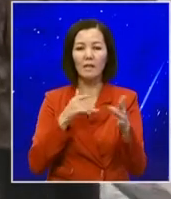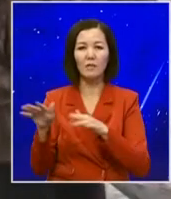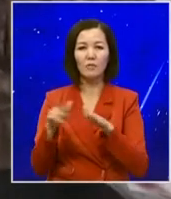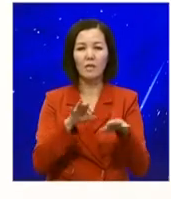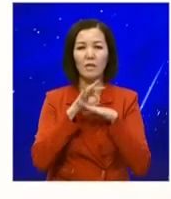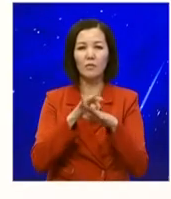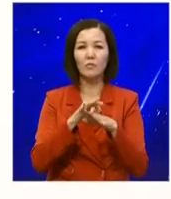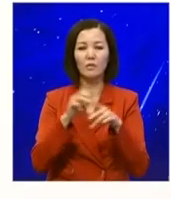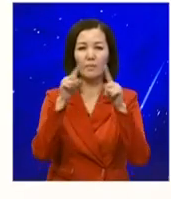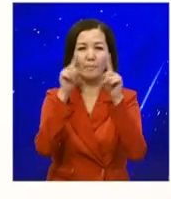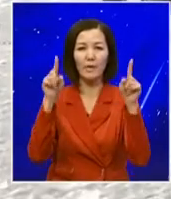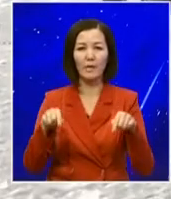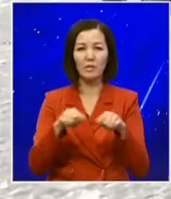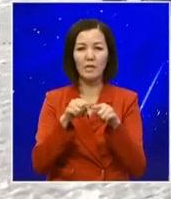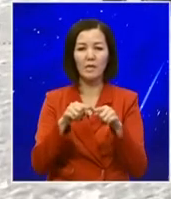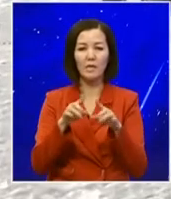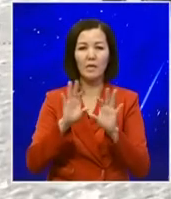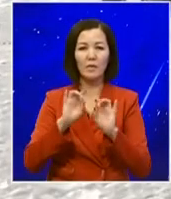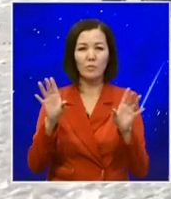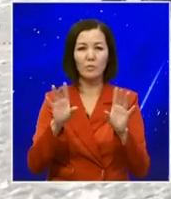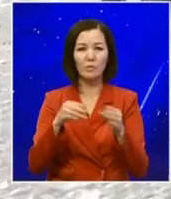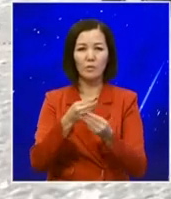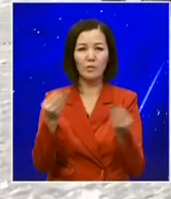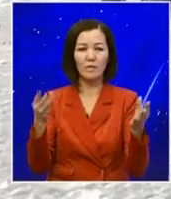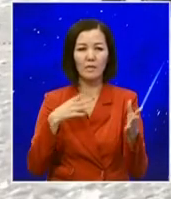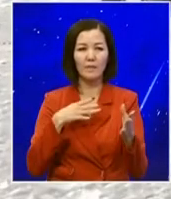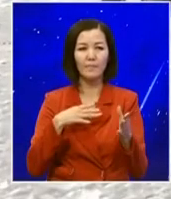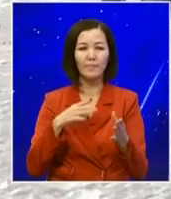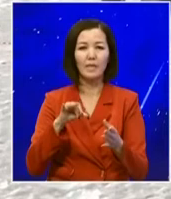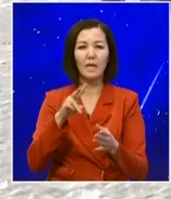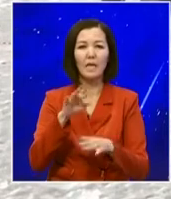Арнайы парақшалар таратты. Ляудан төтенше жағдай бөлімінің